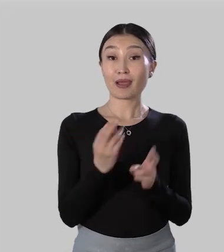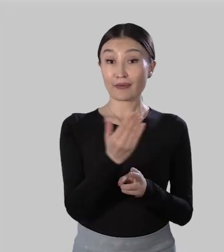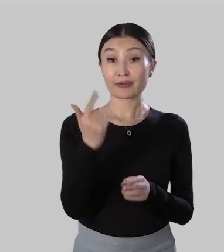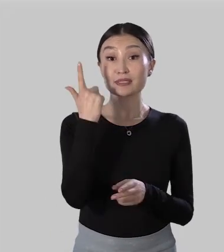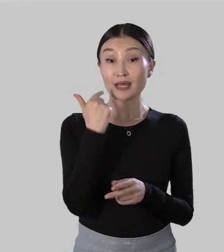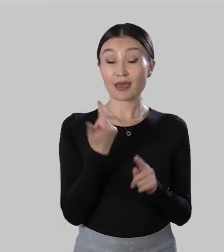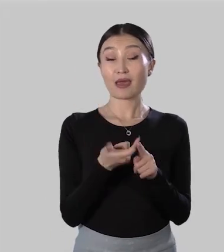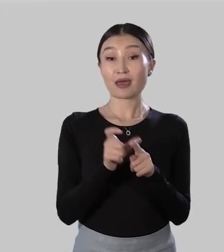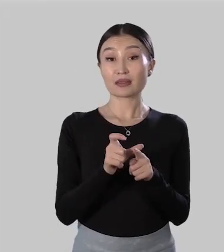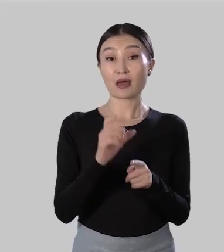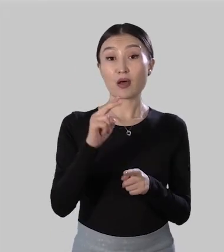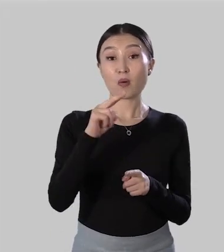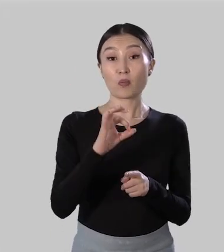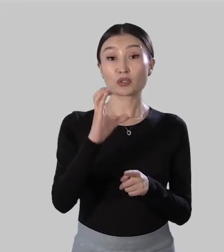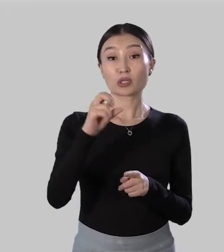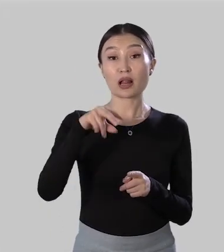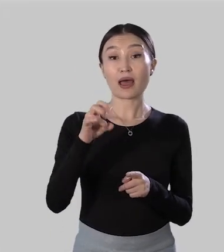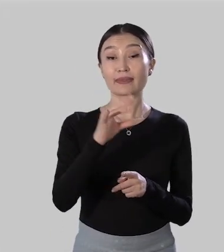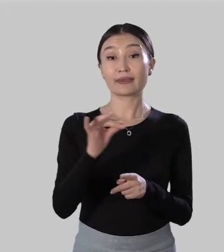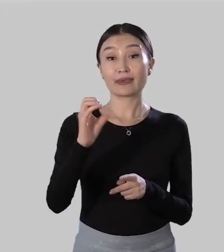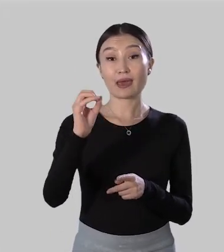Как вы уже знаете, это послание.